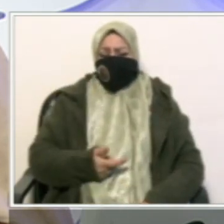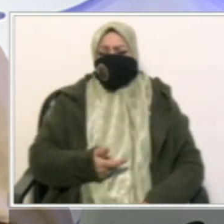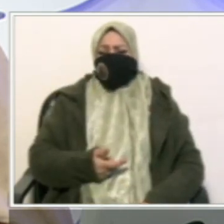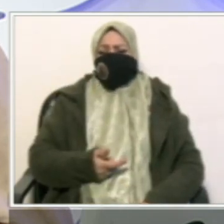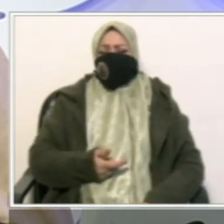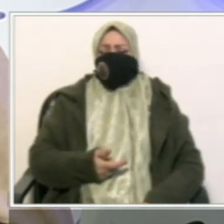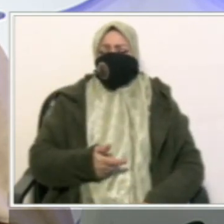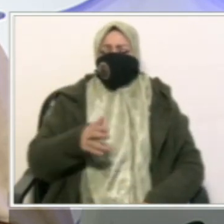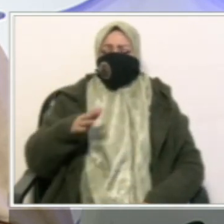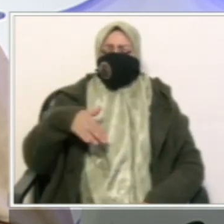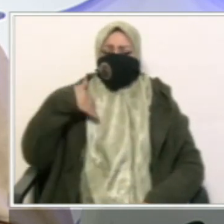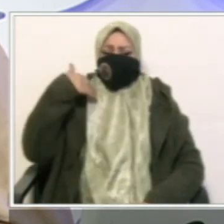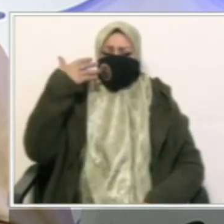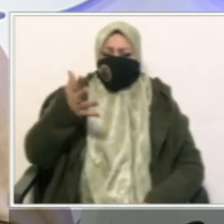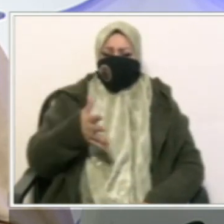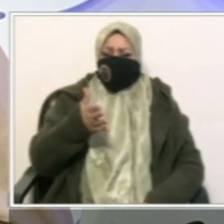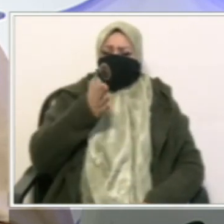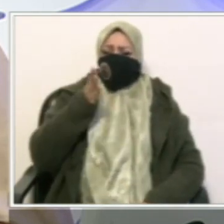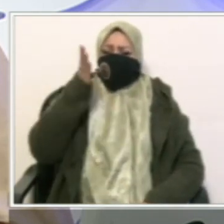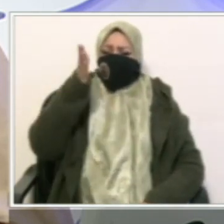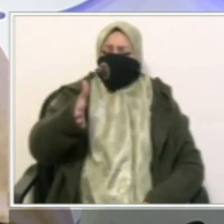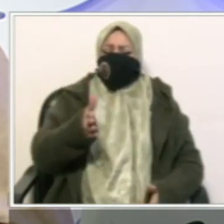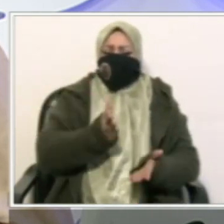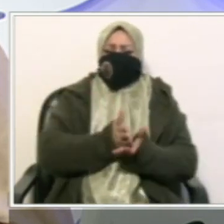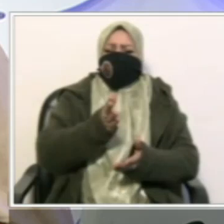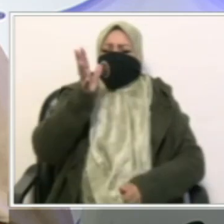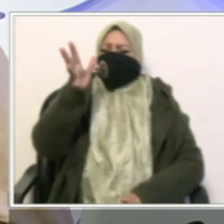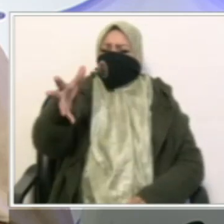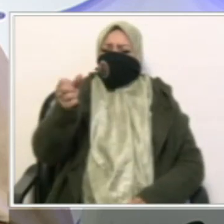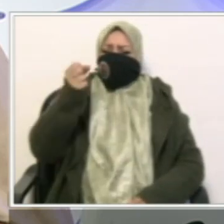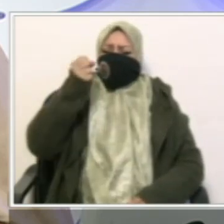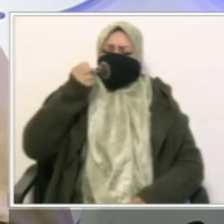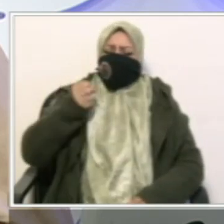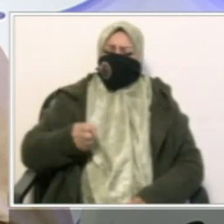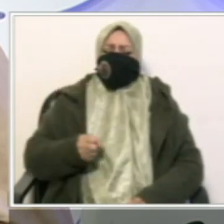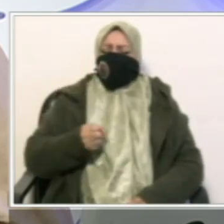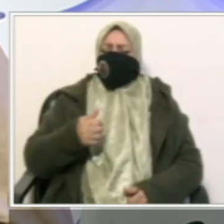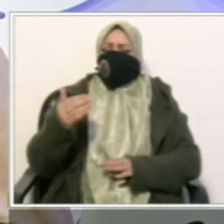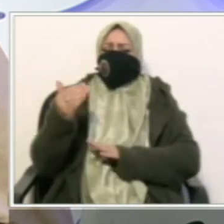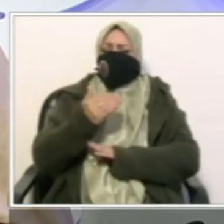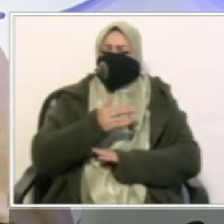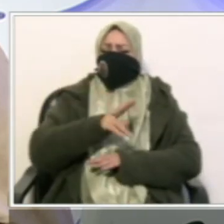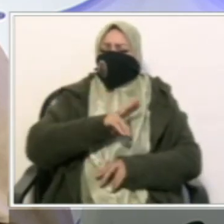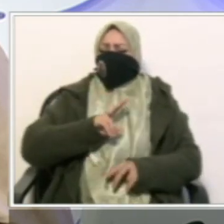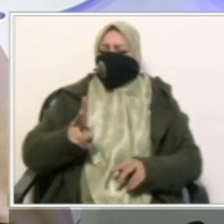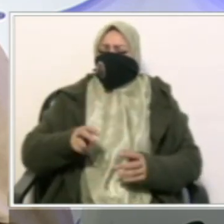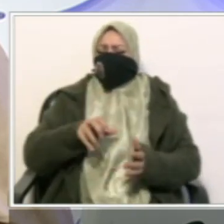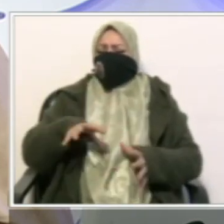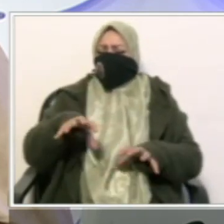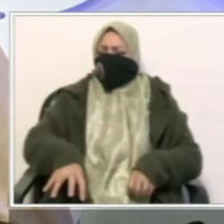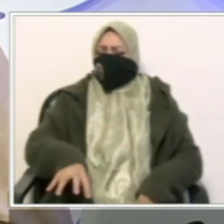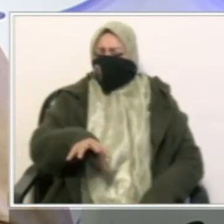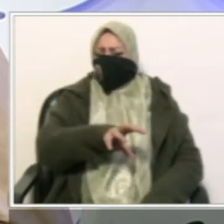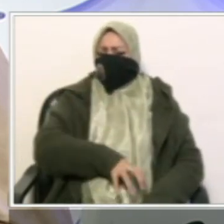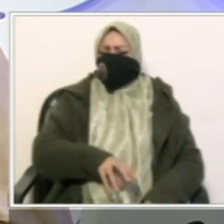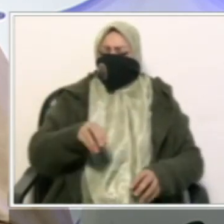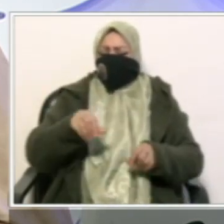لنا الحقوق، وبعد أن ترد لنا المكارم وأراضينا التي اغتصبت،